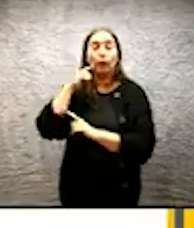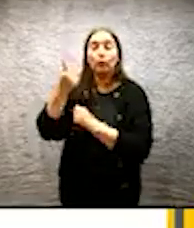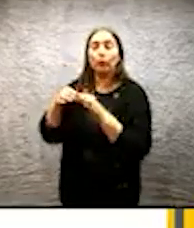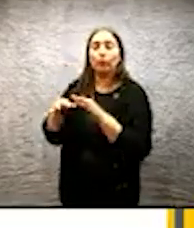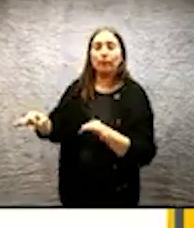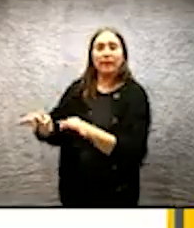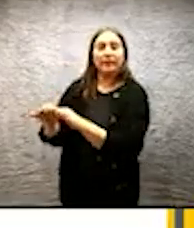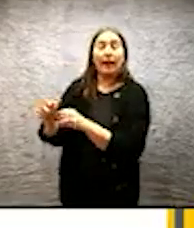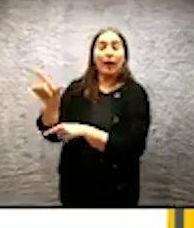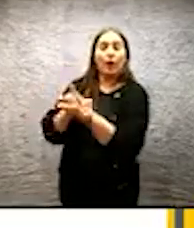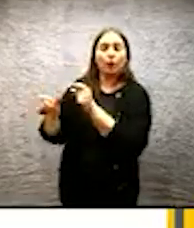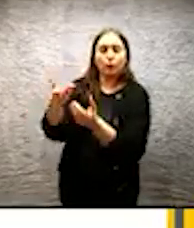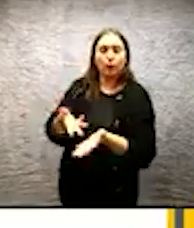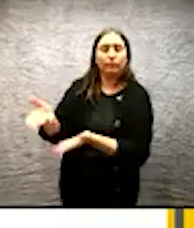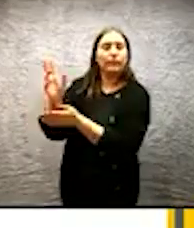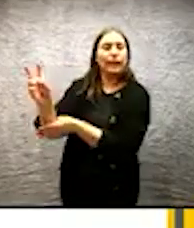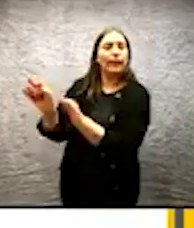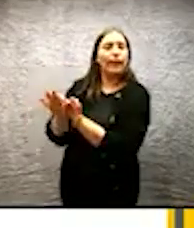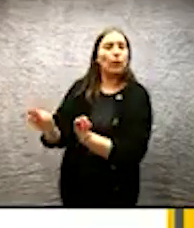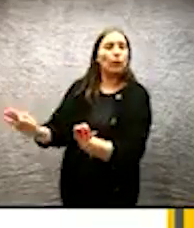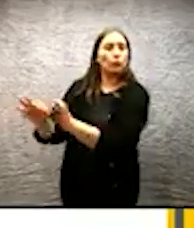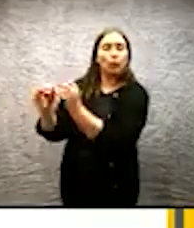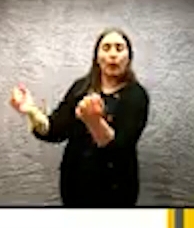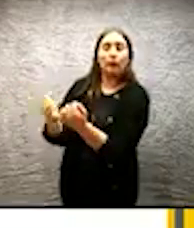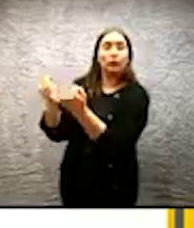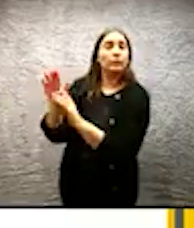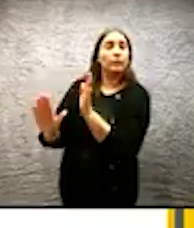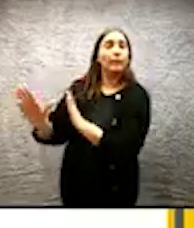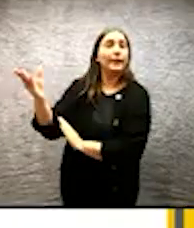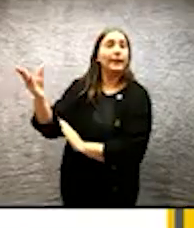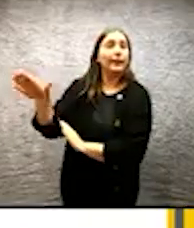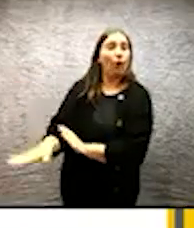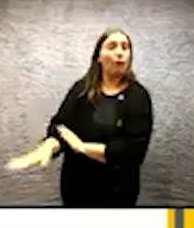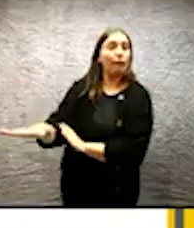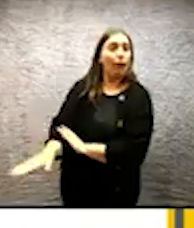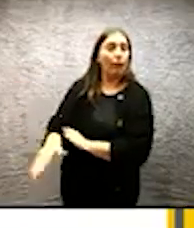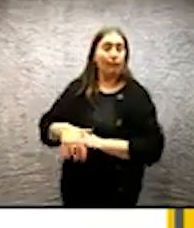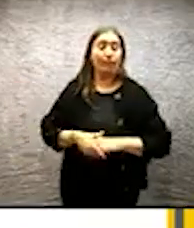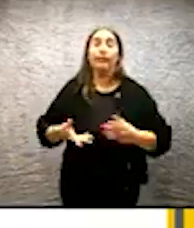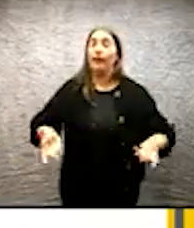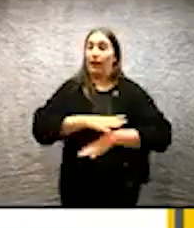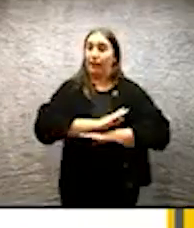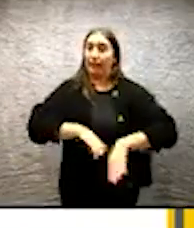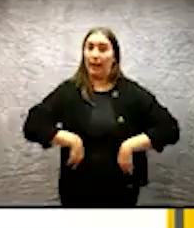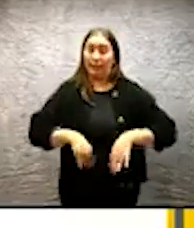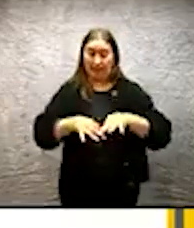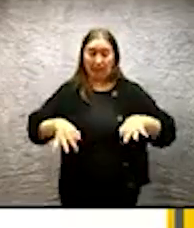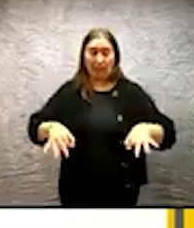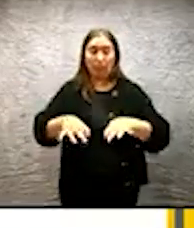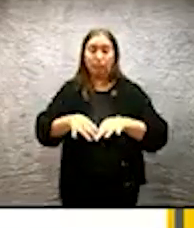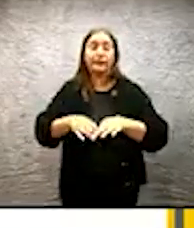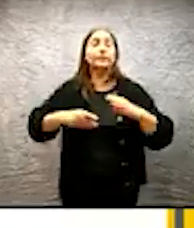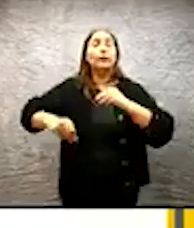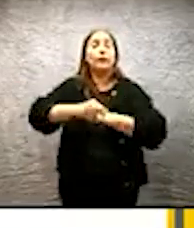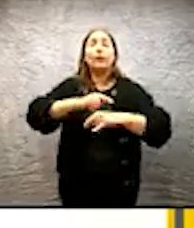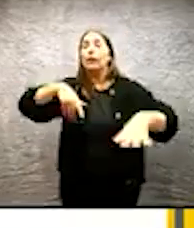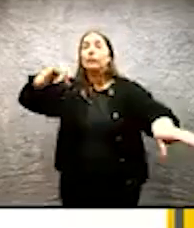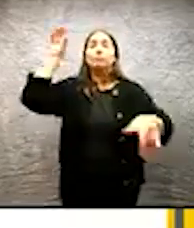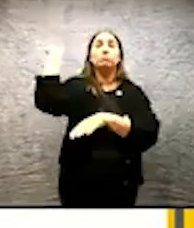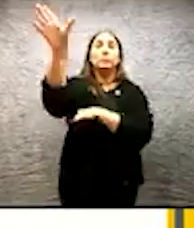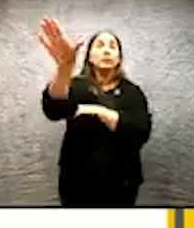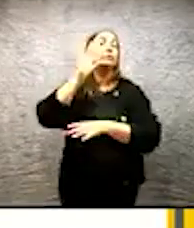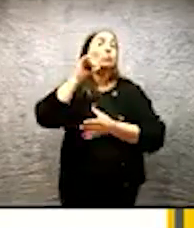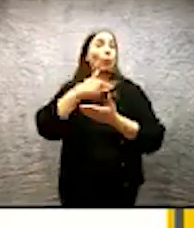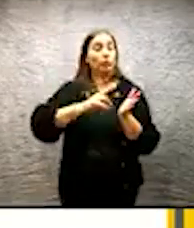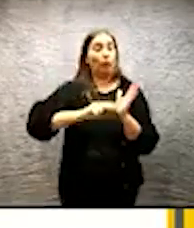Ecozone pour l'animation d'ateliers d'activités pour enfants. Et enfin, l'implantation de terrains de beach volley ayant conduit à la signature d'une